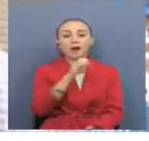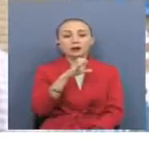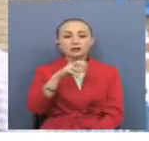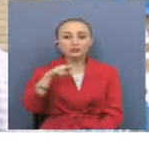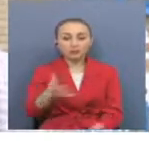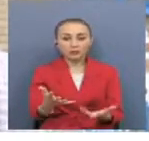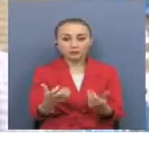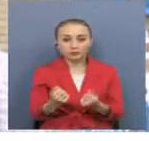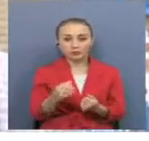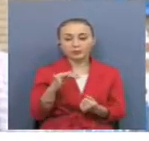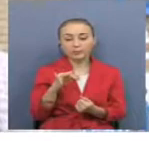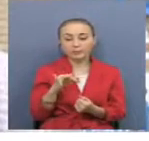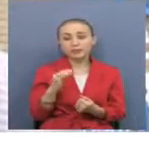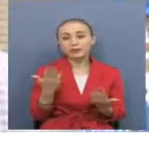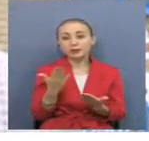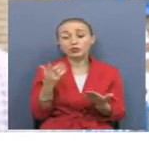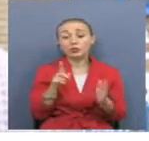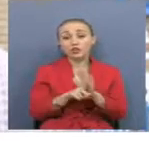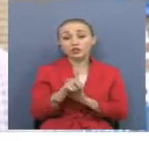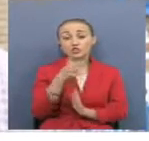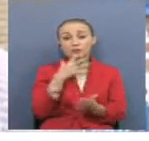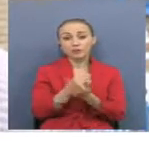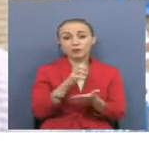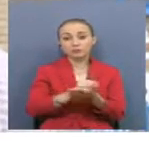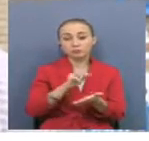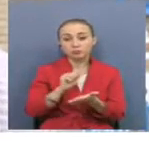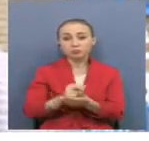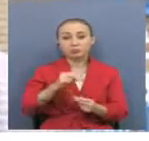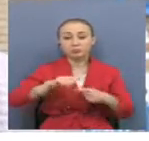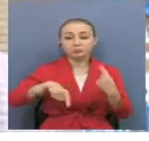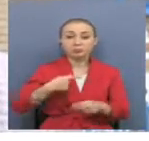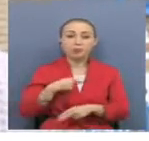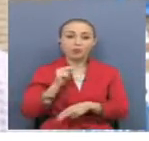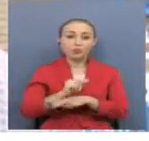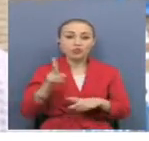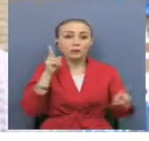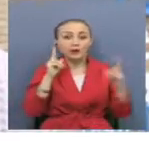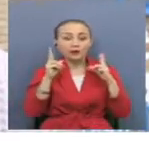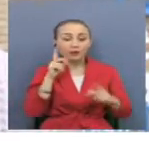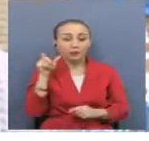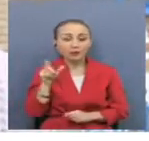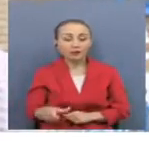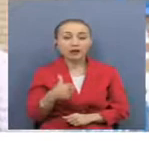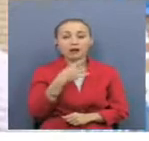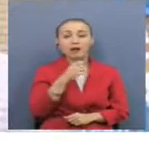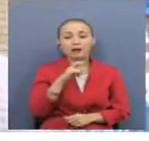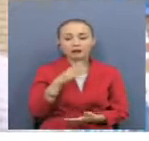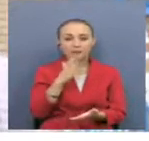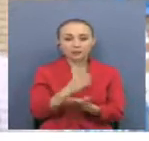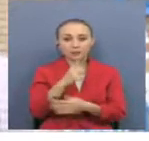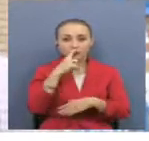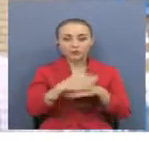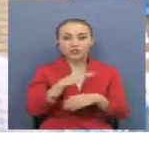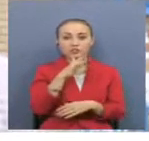өздерінің үкіметтен көмегін алып, одан кейінгісі біреулері жаңағы үй шаруашылығына не алды, біреулері мал алып, оған бір үлкен көмектерін тигізген,